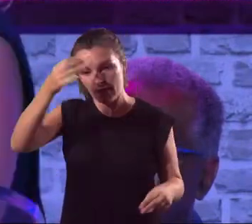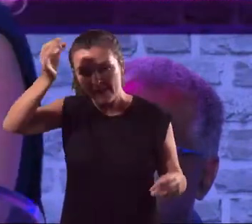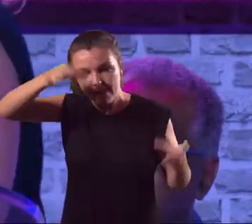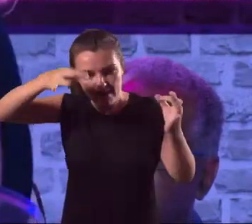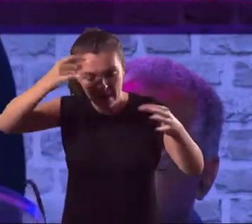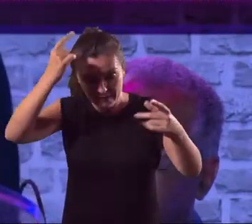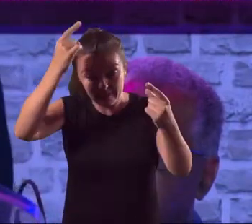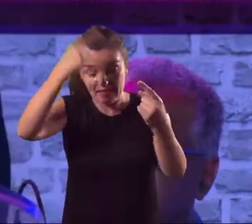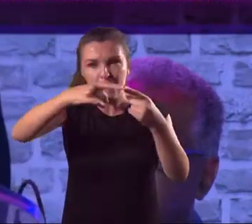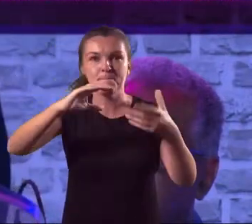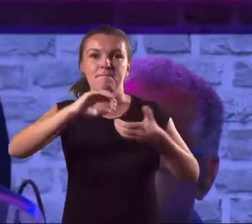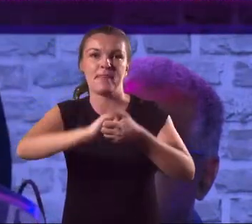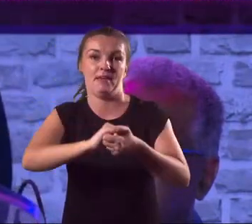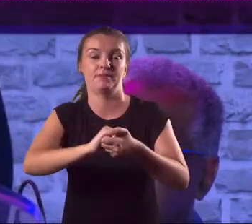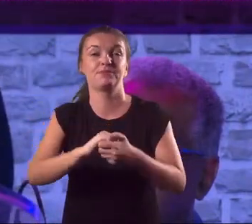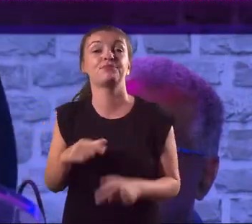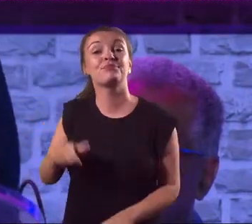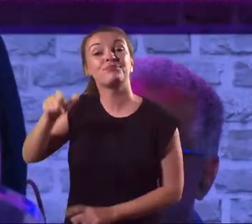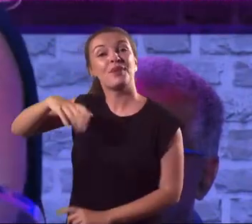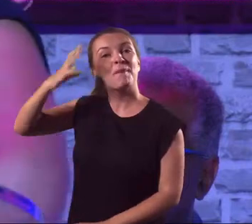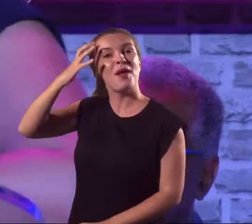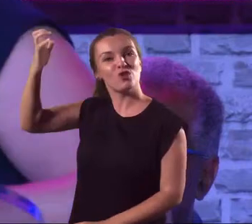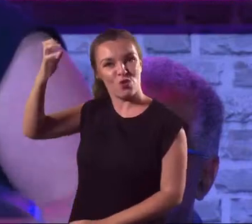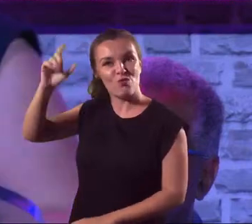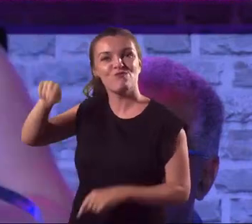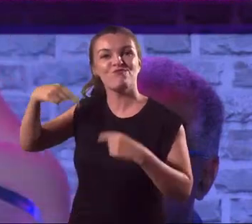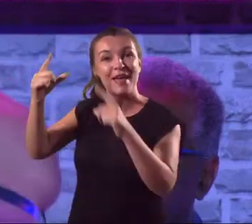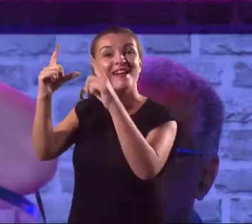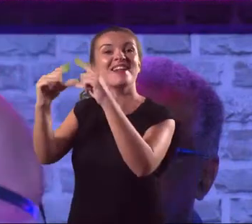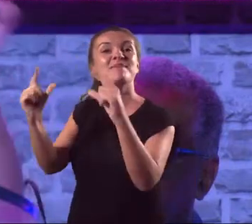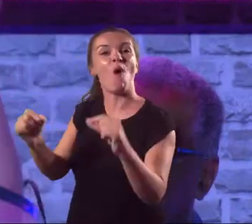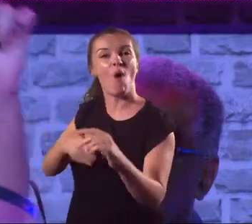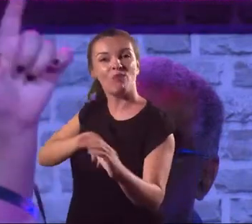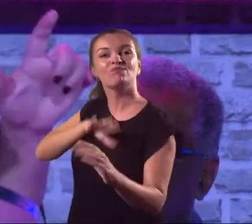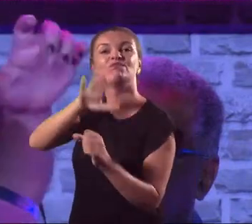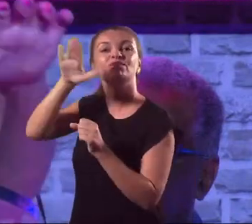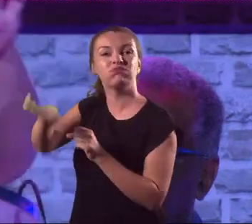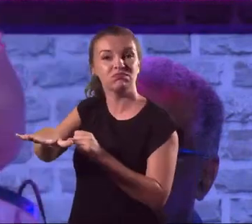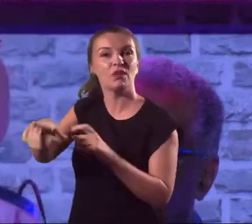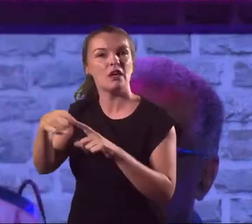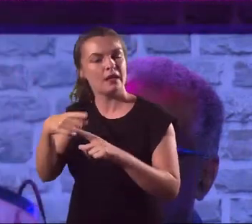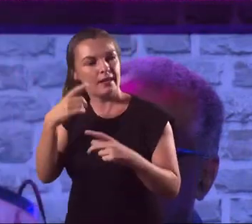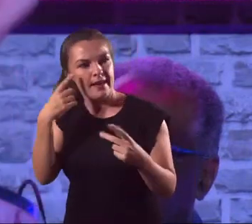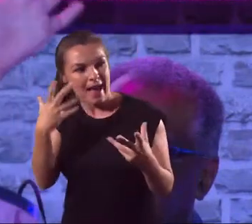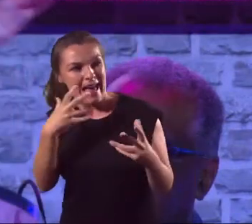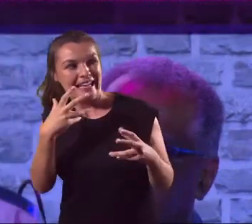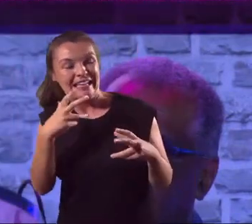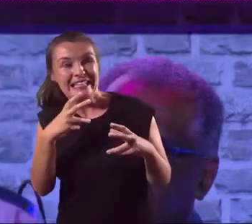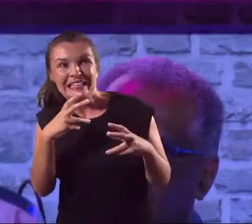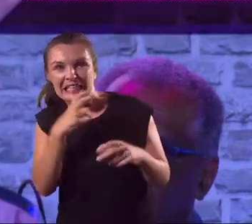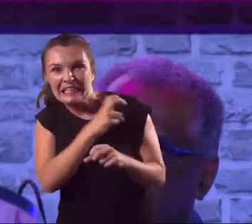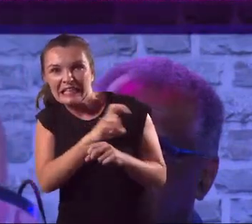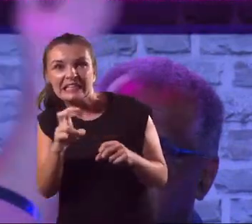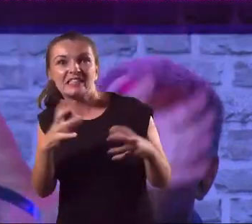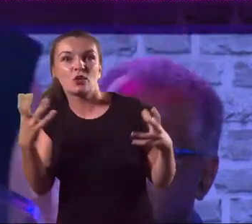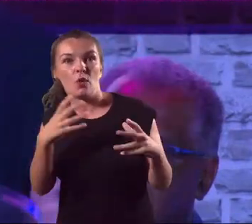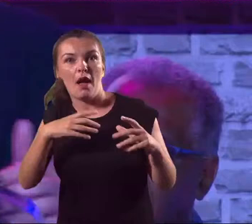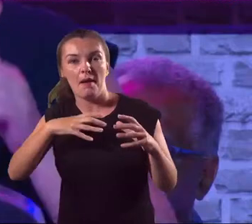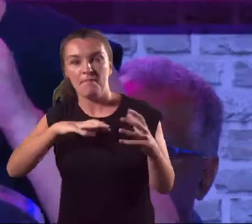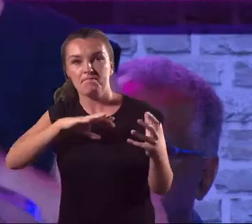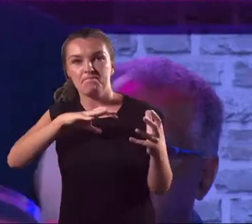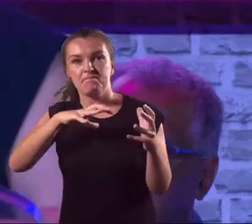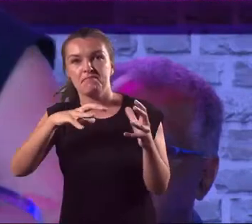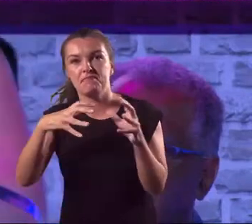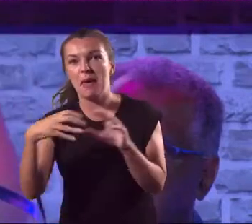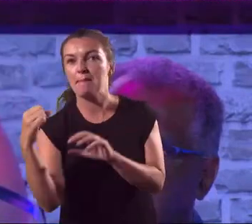paix. Jean-Luc Mélenchon s'est rendu au Liban pour attirer l'attention sur le risque d'escalade qui serait une catastrophe dans la